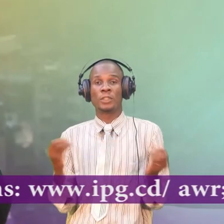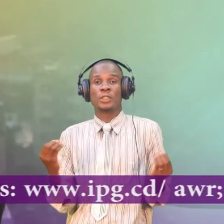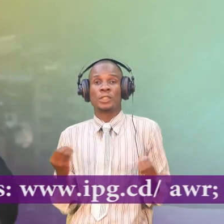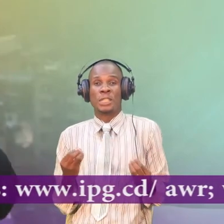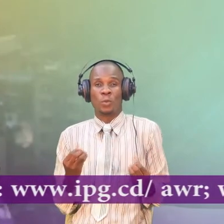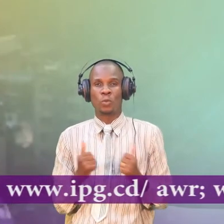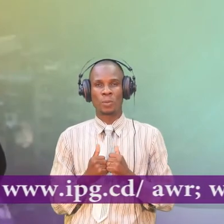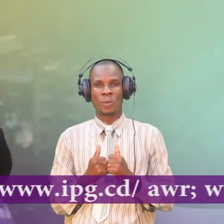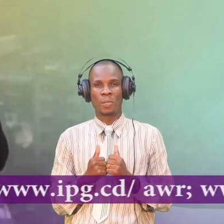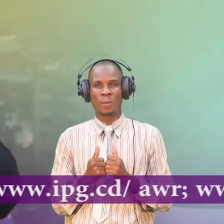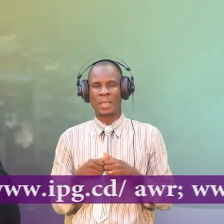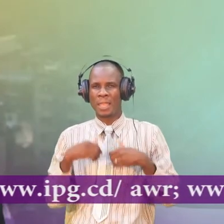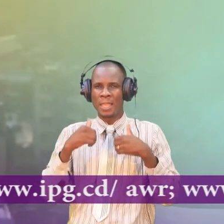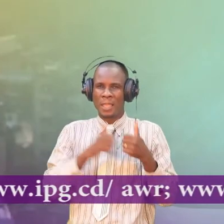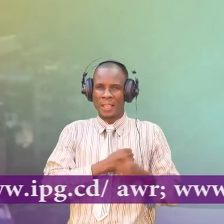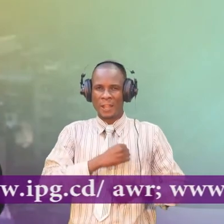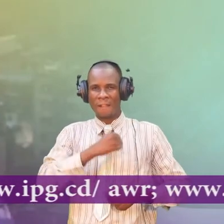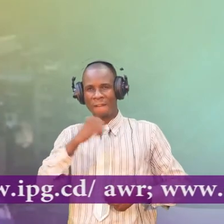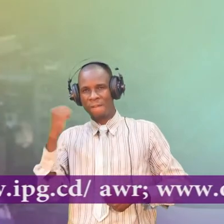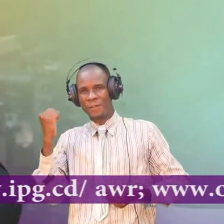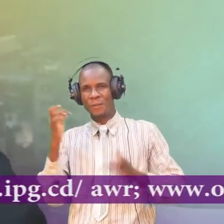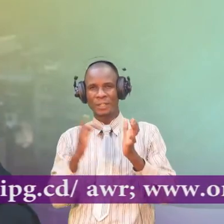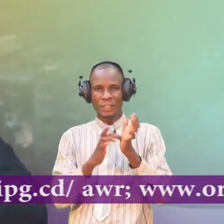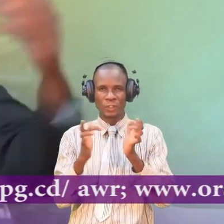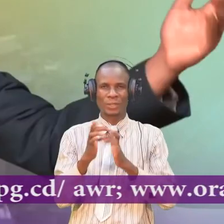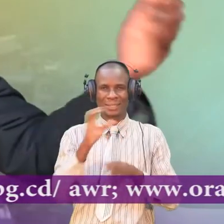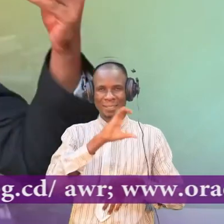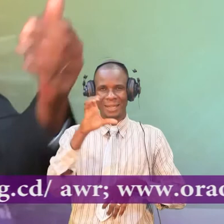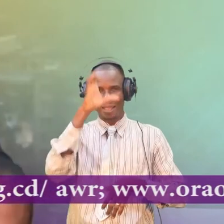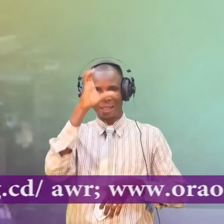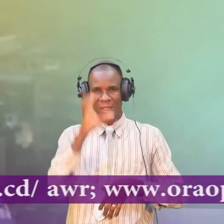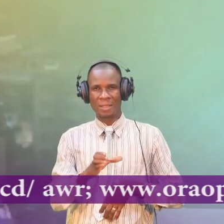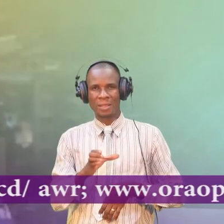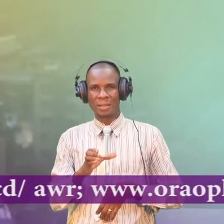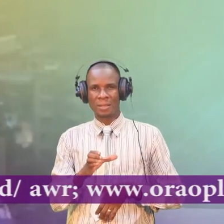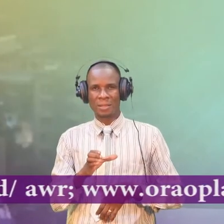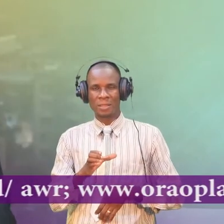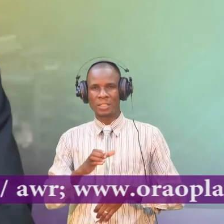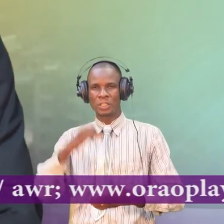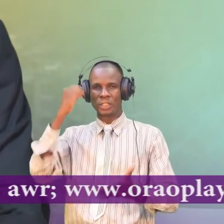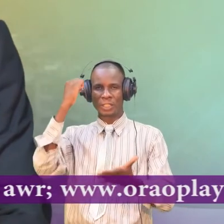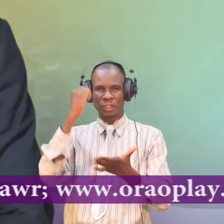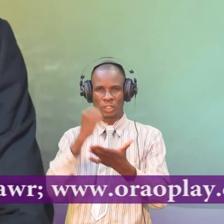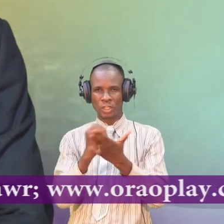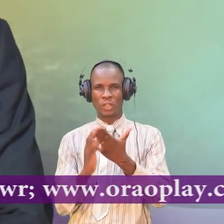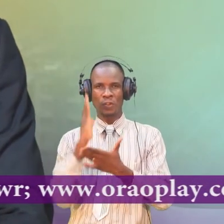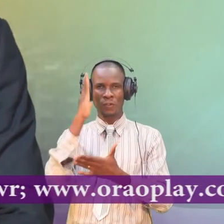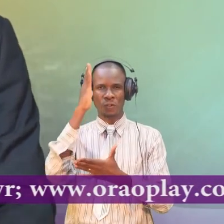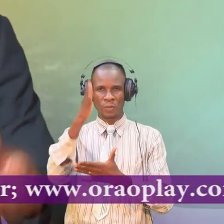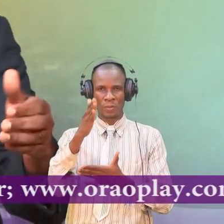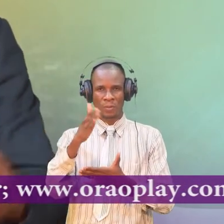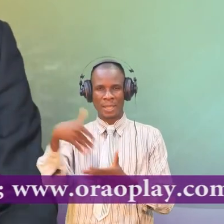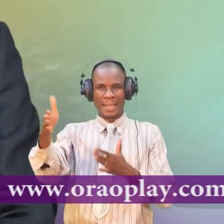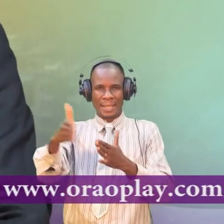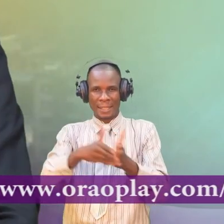Yesu ametukomboa, ametupa uhuru na nguvu za zote za ibilisi na adui, nguvu za giza